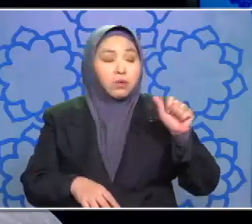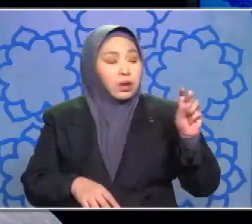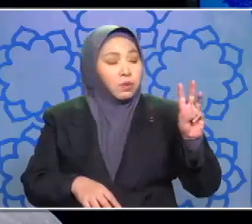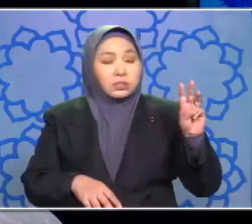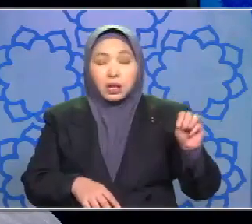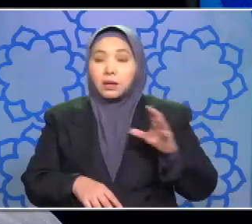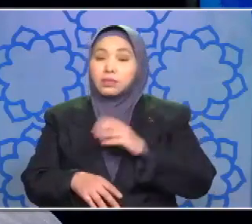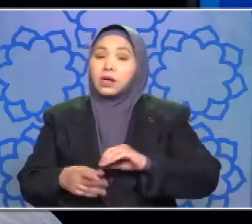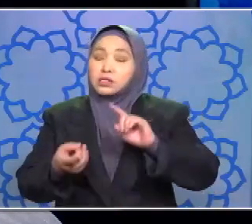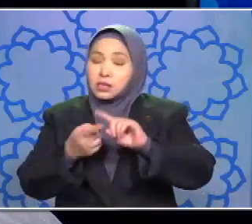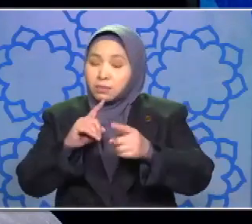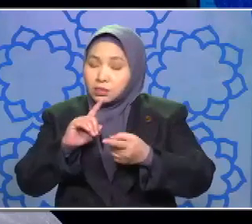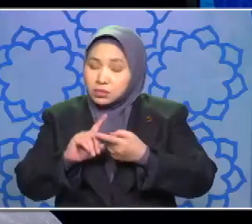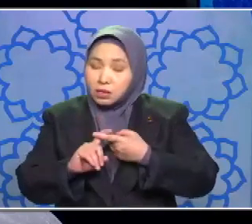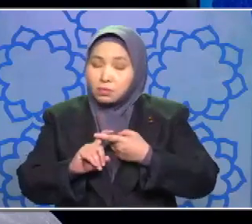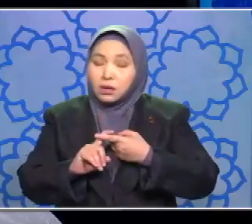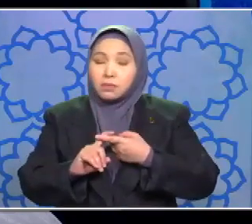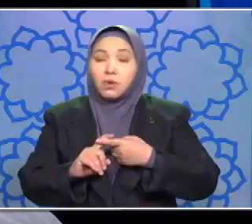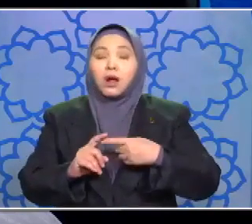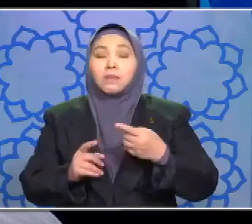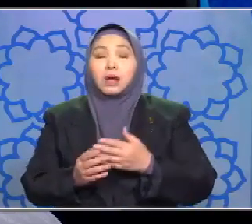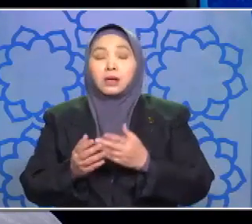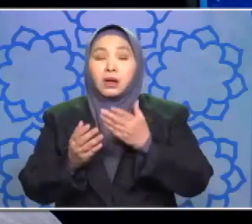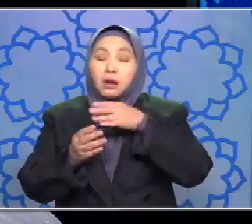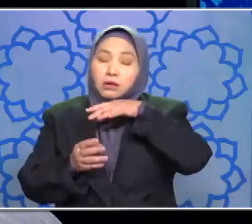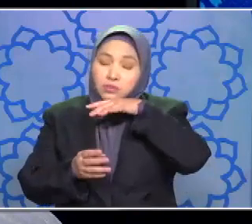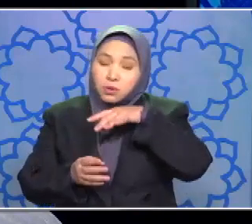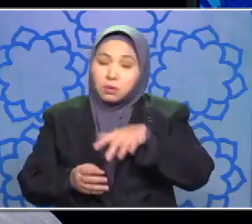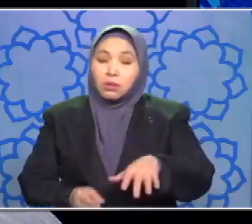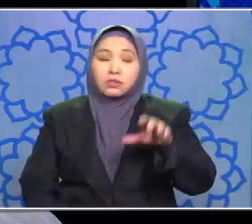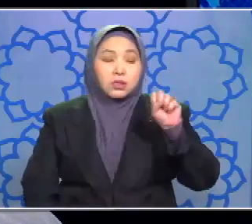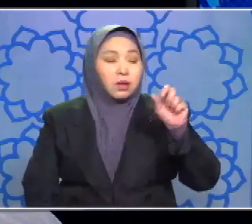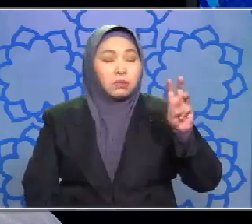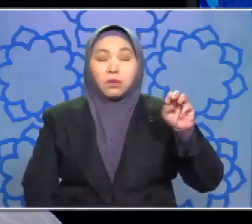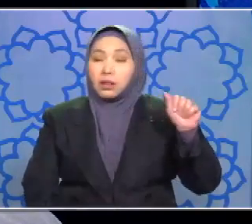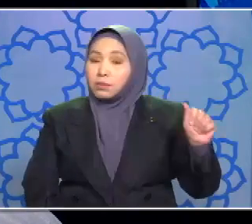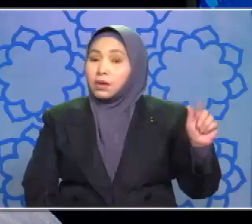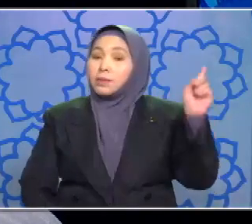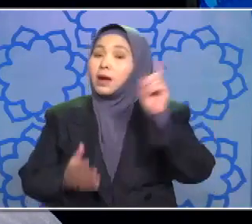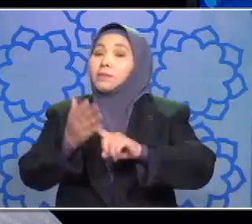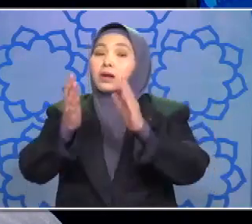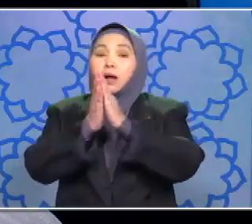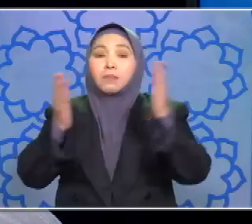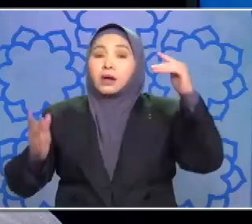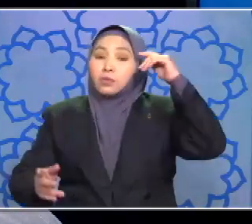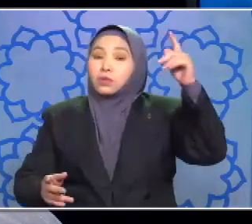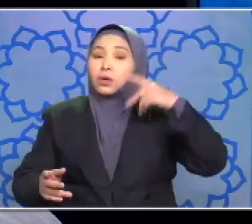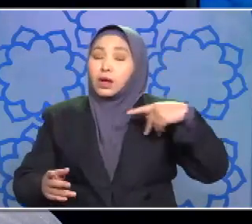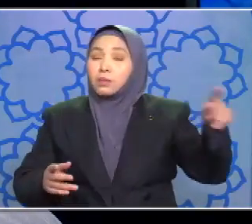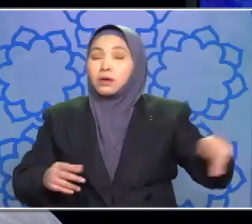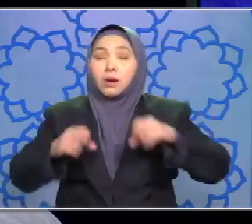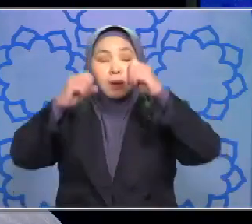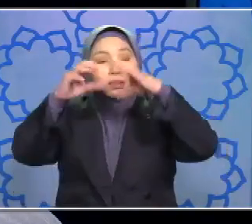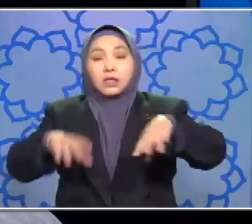عبده ورسوله. اللهم صل على سيدنا محمد وعلى آله وصحبه أجمعين. أما بعد. Apa khabar tuan-tuan puan-puan yang dirahmati Allah